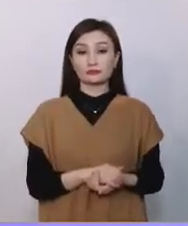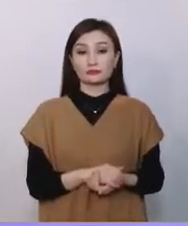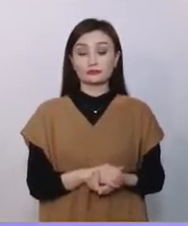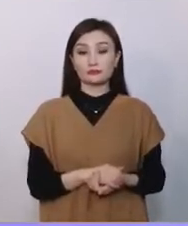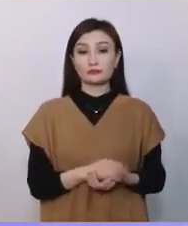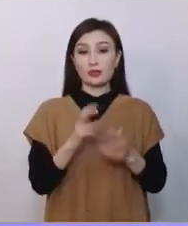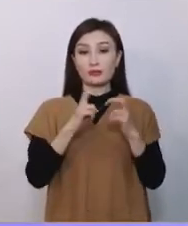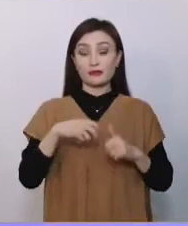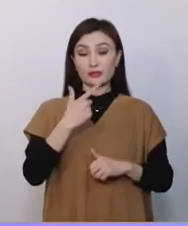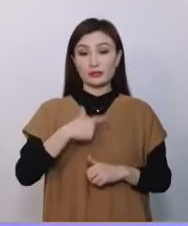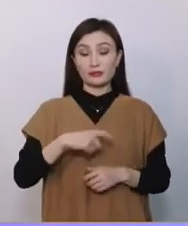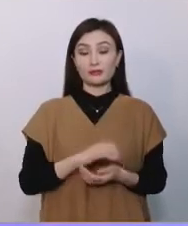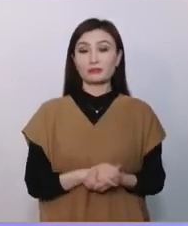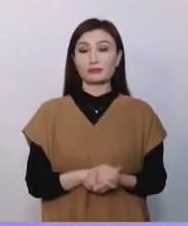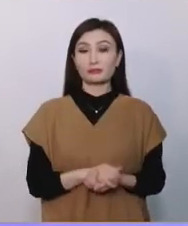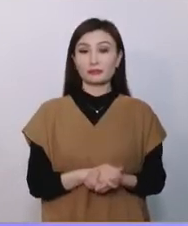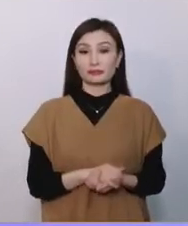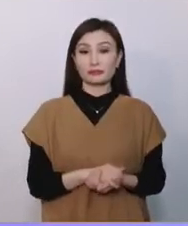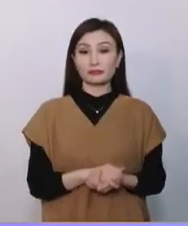проверьте себя